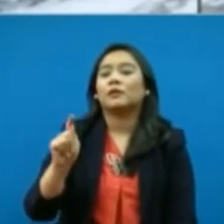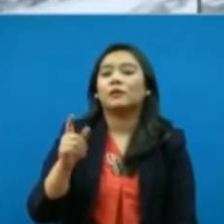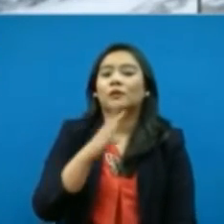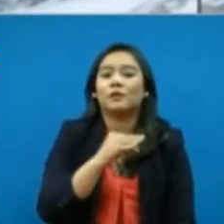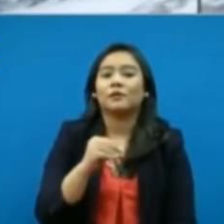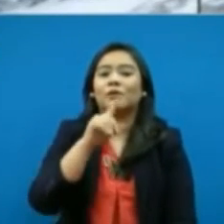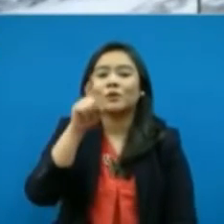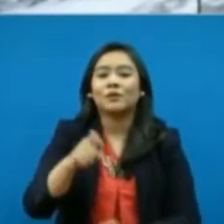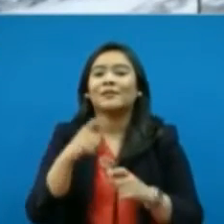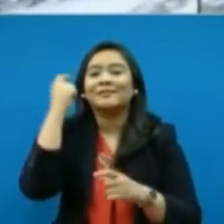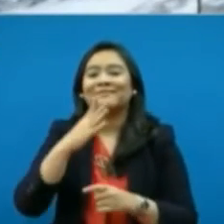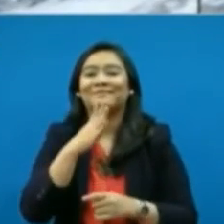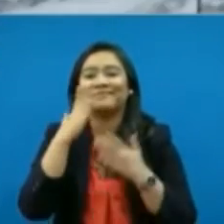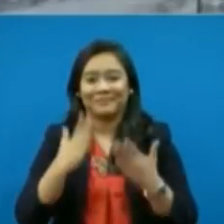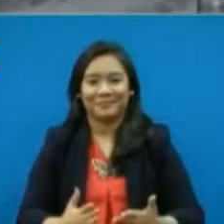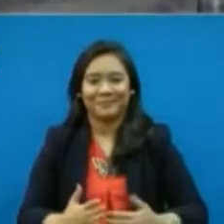saya. Terima kasih Tuan Speaker.